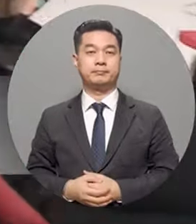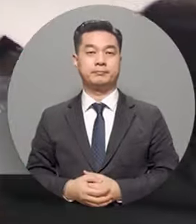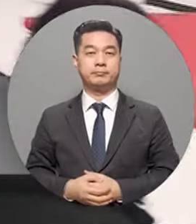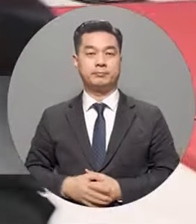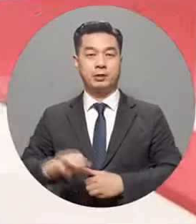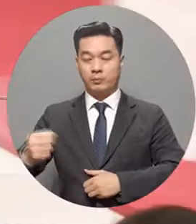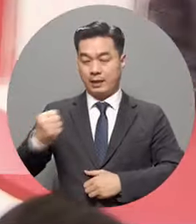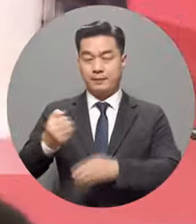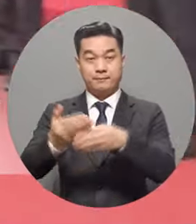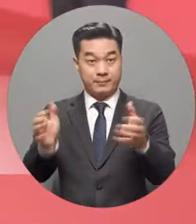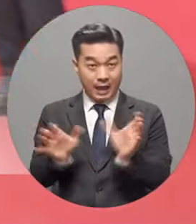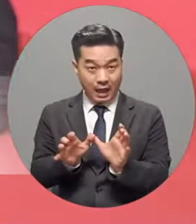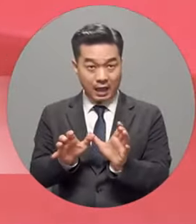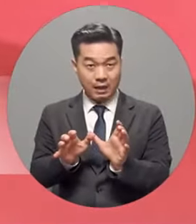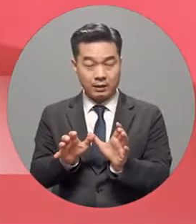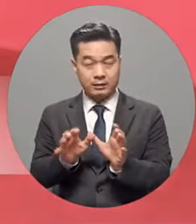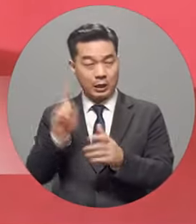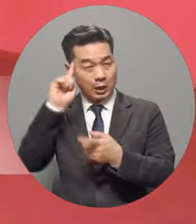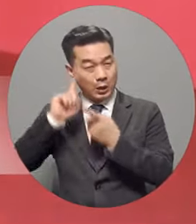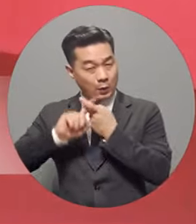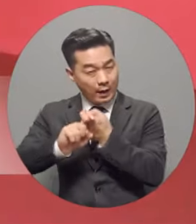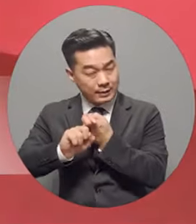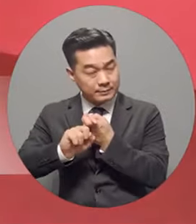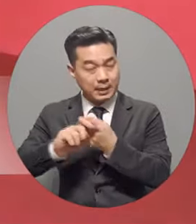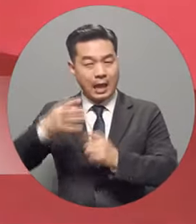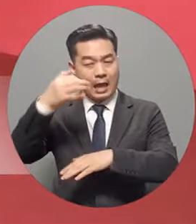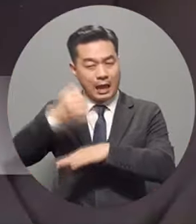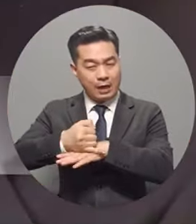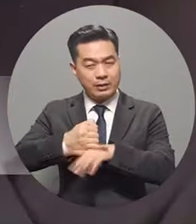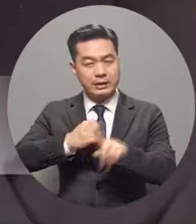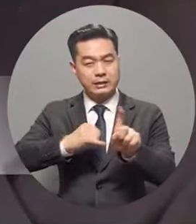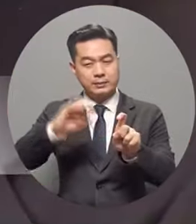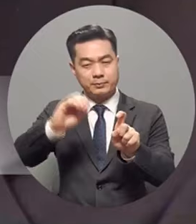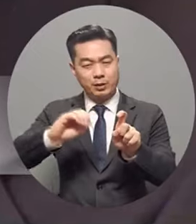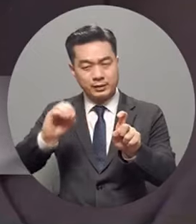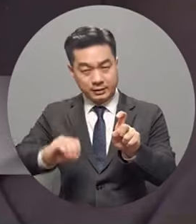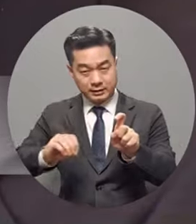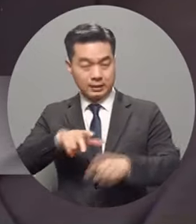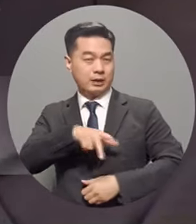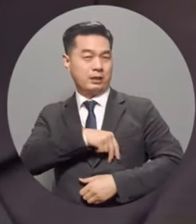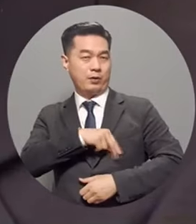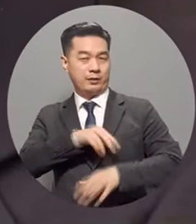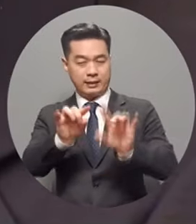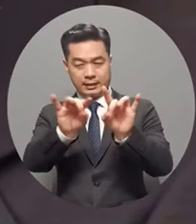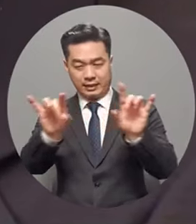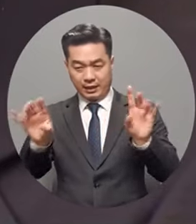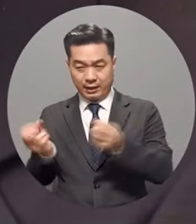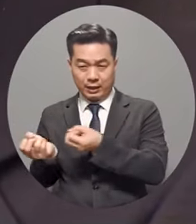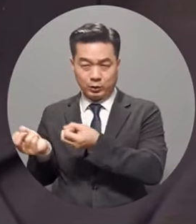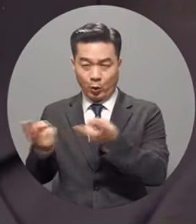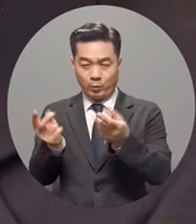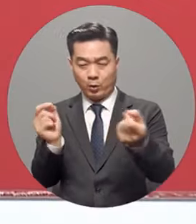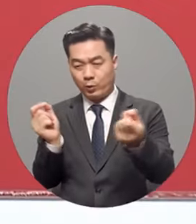국민의힘은 초미의 관심인 현역 하위 10% 대상 의원들에 대한 개별 통보를 앞두고